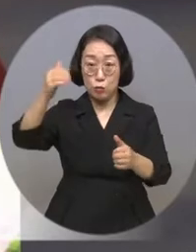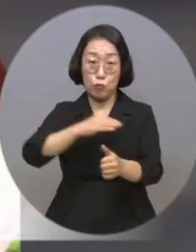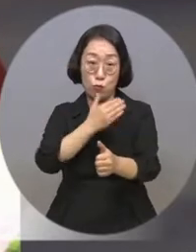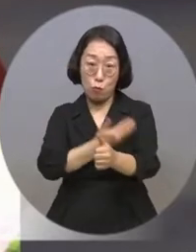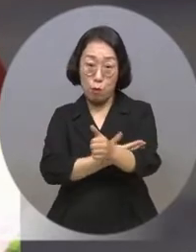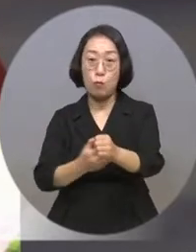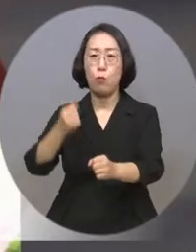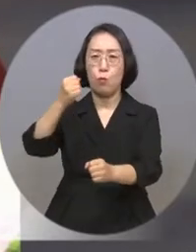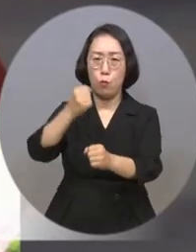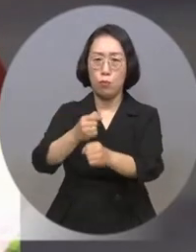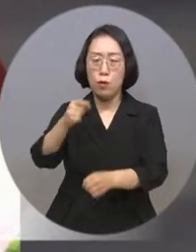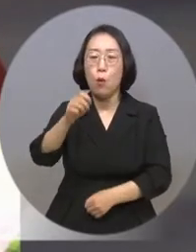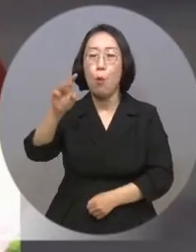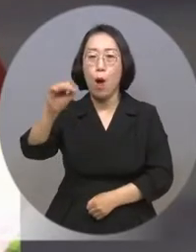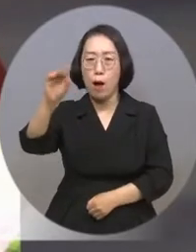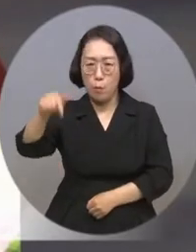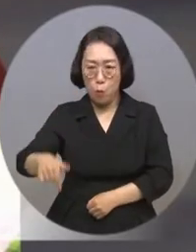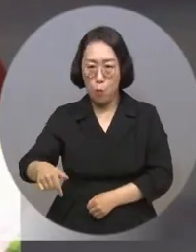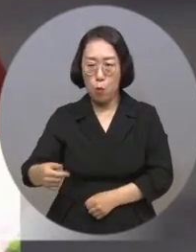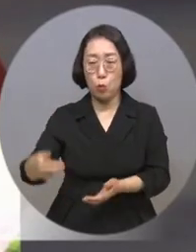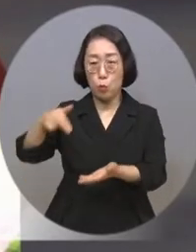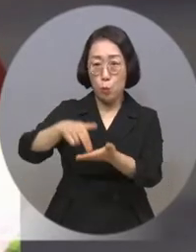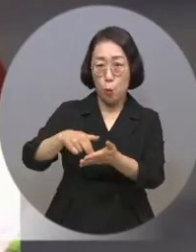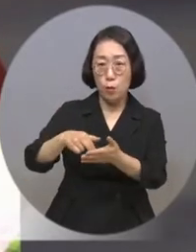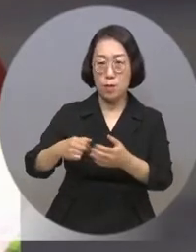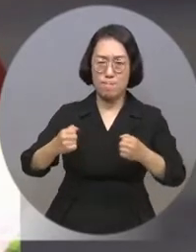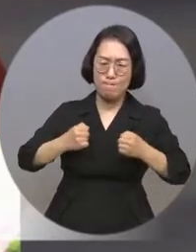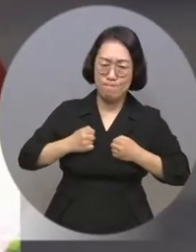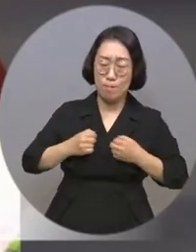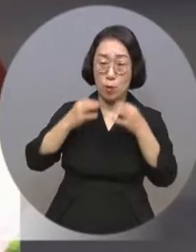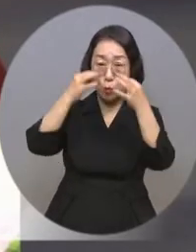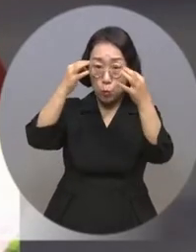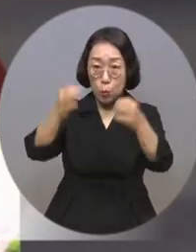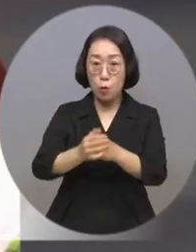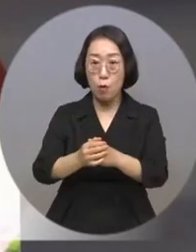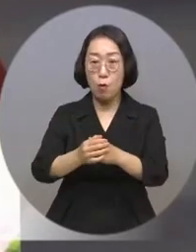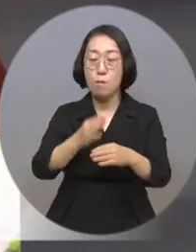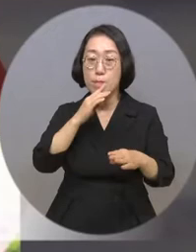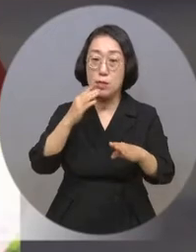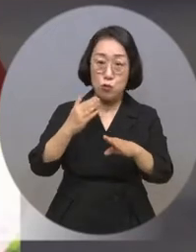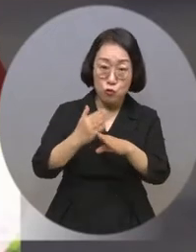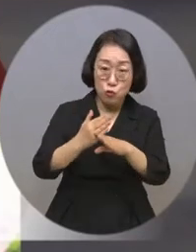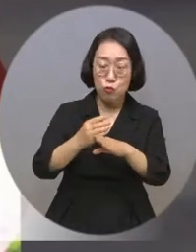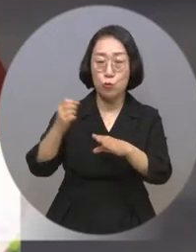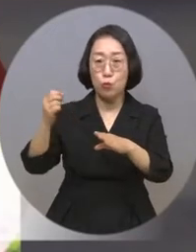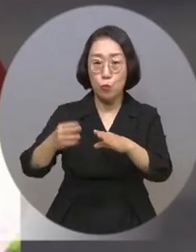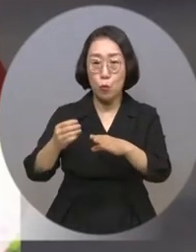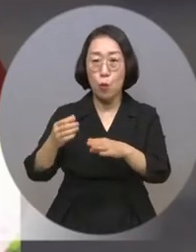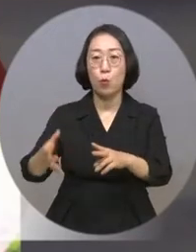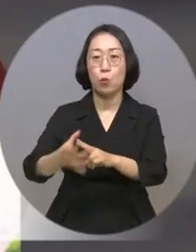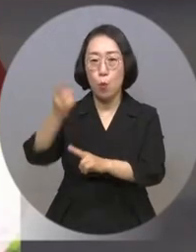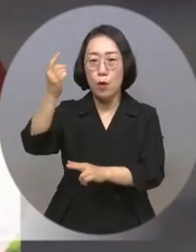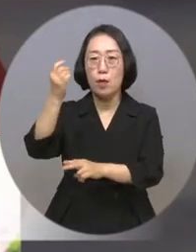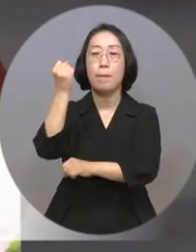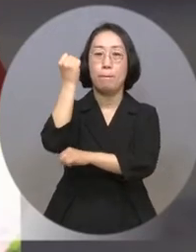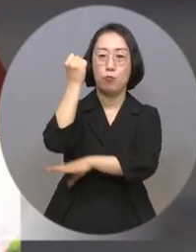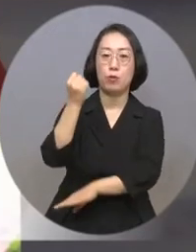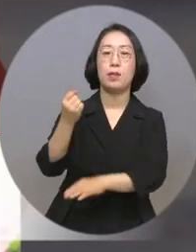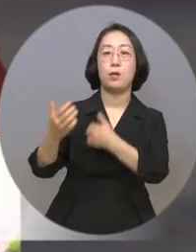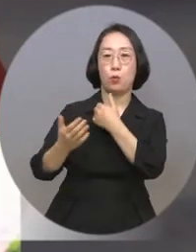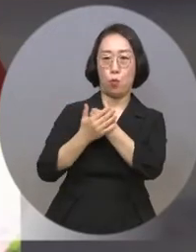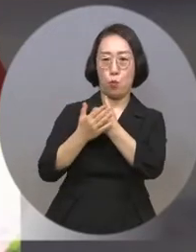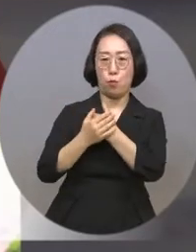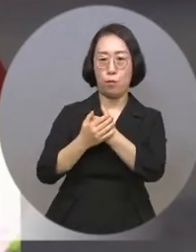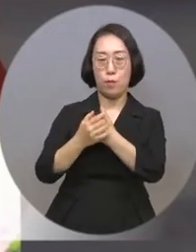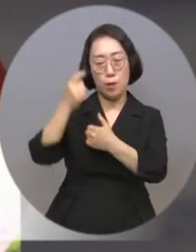광복입니다. 우리의 독립투쟁은 민주주의의 뿌리이고 평화 통일의 토대가 되는 것입니다. 지금 우리가 필요한 것은